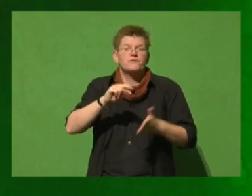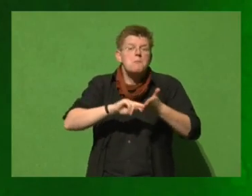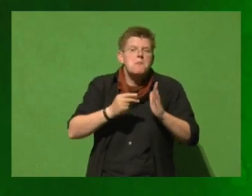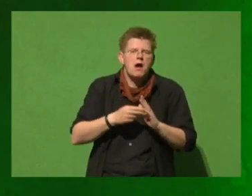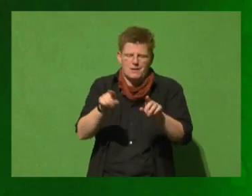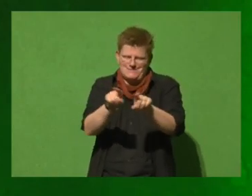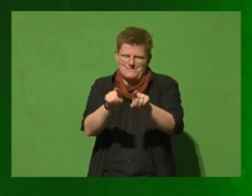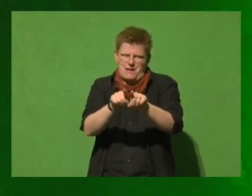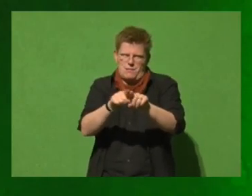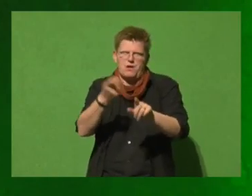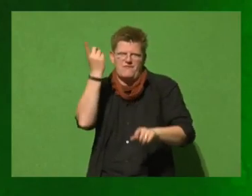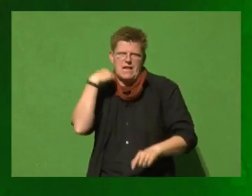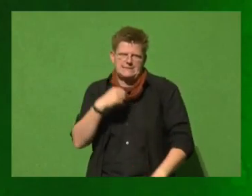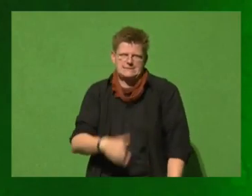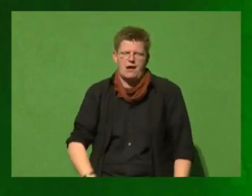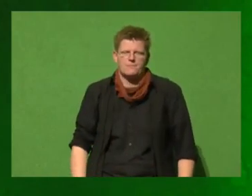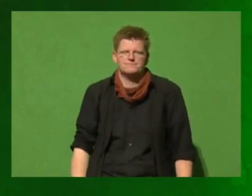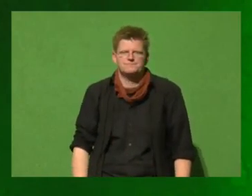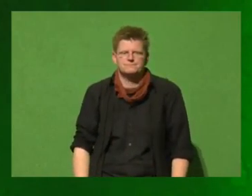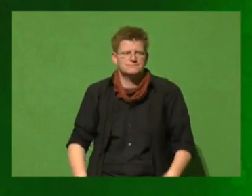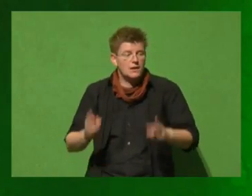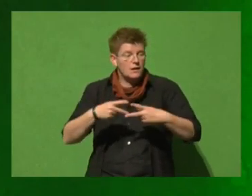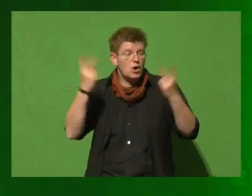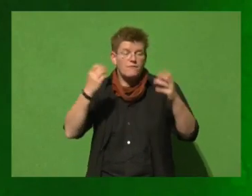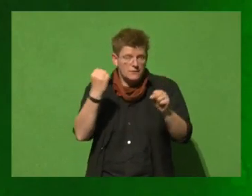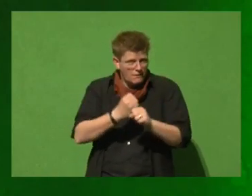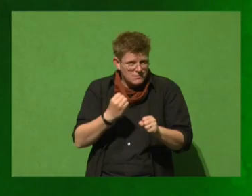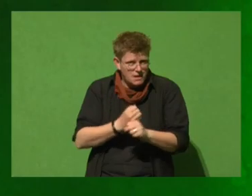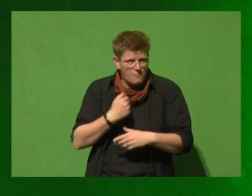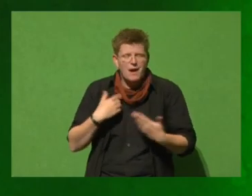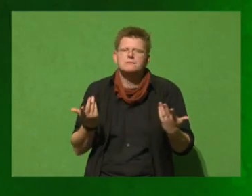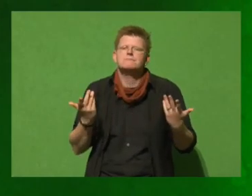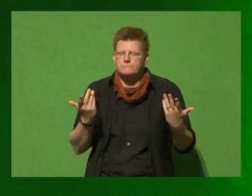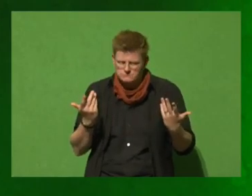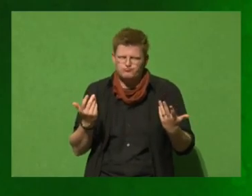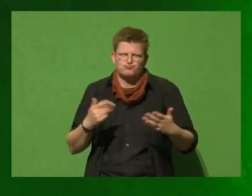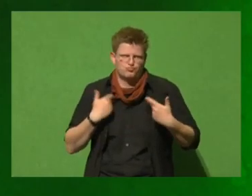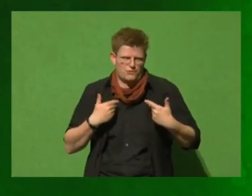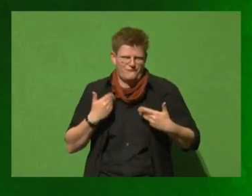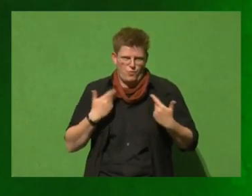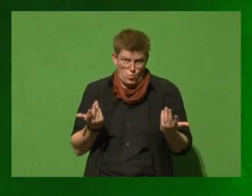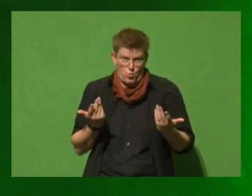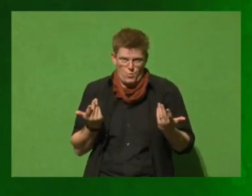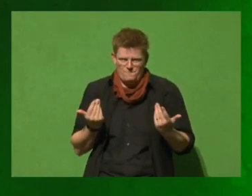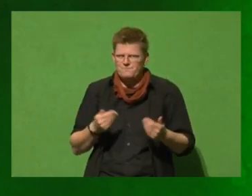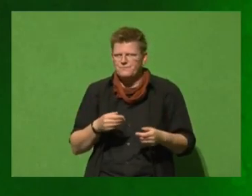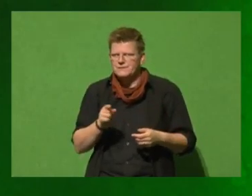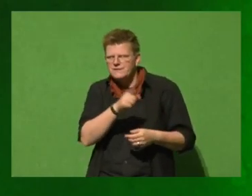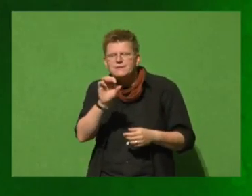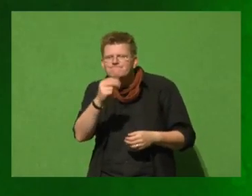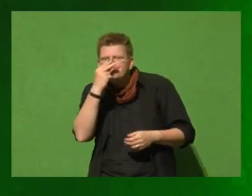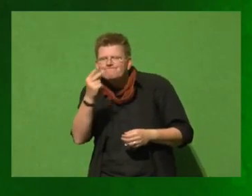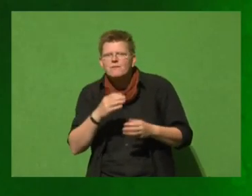Jahr angesetzt haben. Öffentlichkeitsarbeit, das ist was Erfreuliches dabei. Da möchte ich euch auf den